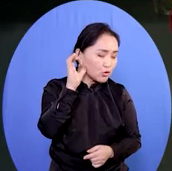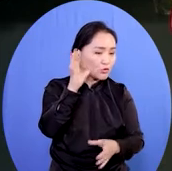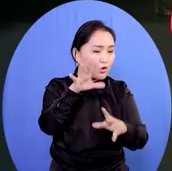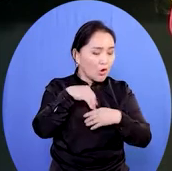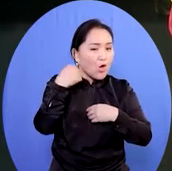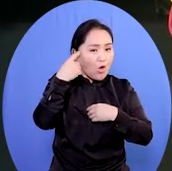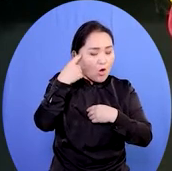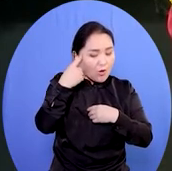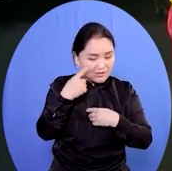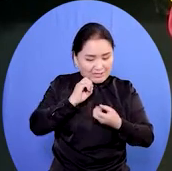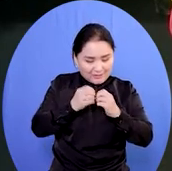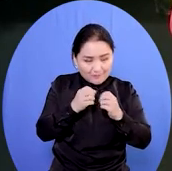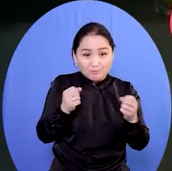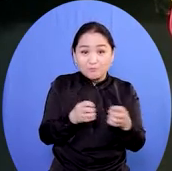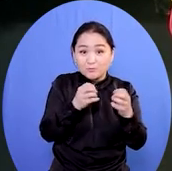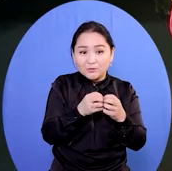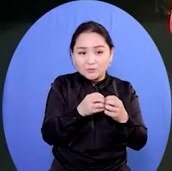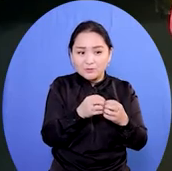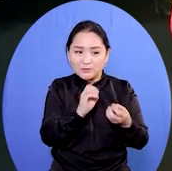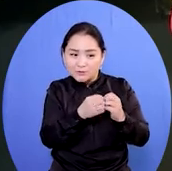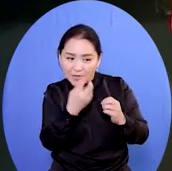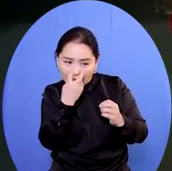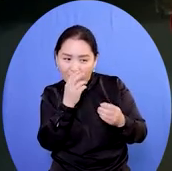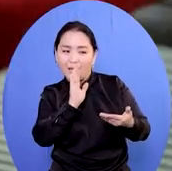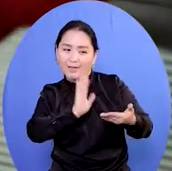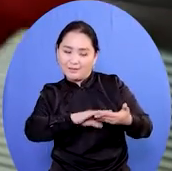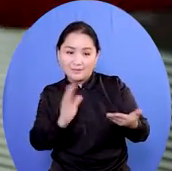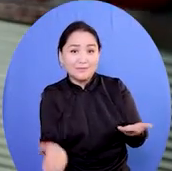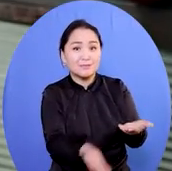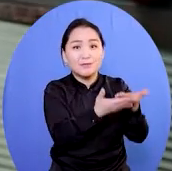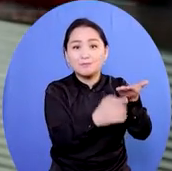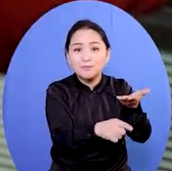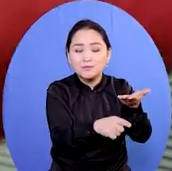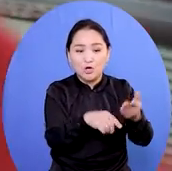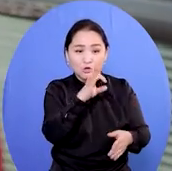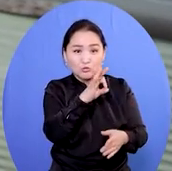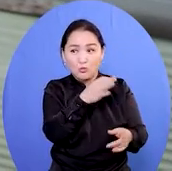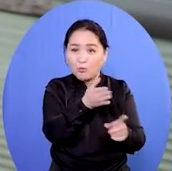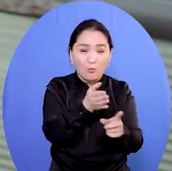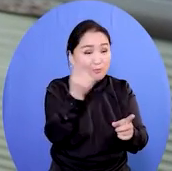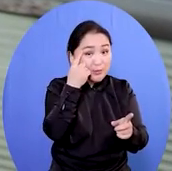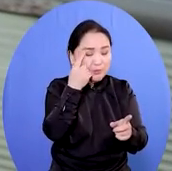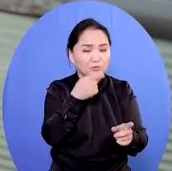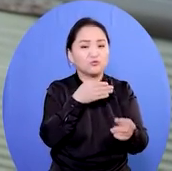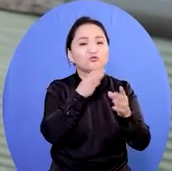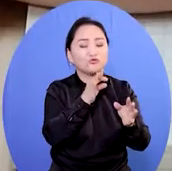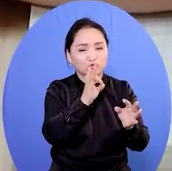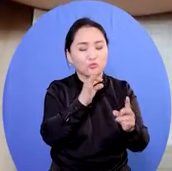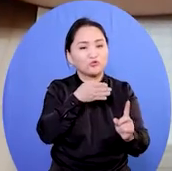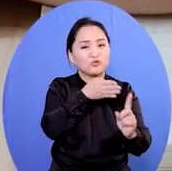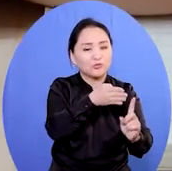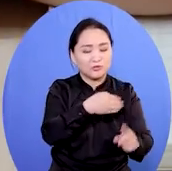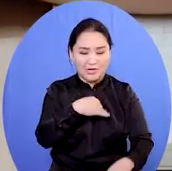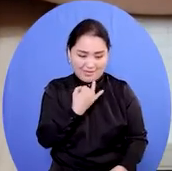ойлгож, мэдэрч хийж бүтээх хүсэлтэй нэгнийг олж таньж дэмжиж, зүгээр олоогүй залуусыг зөвшөөрүүлж, итгэл алдсан нэгнийг сэтэлж